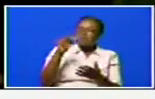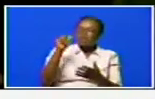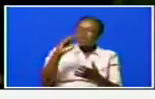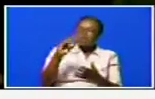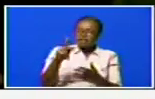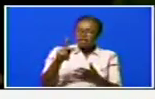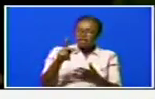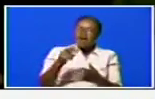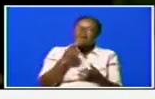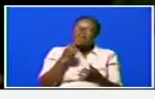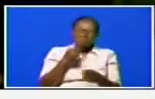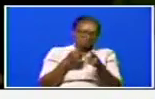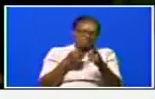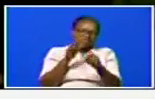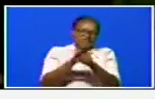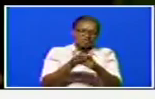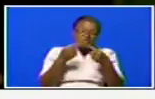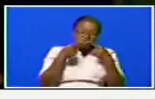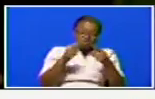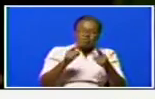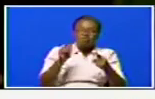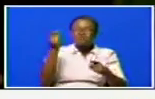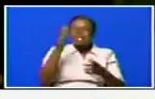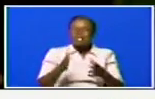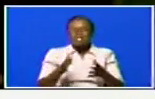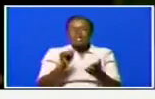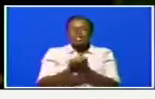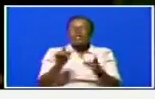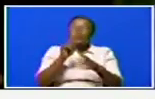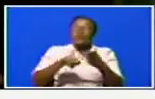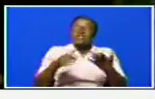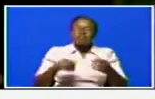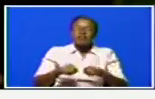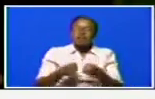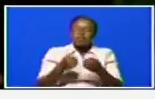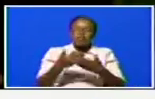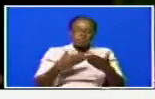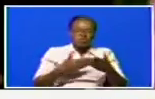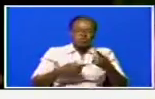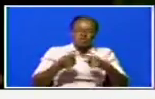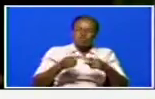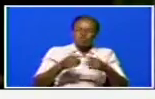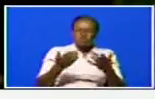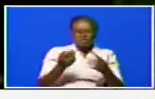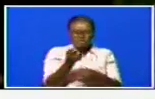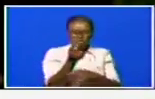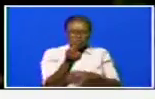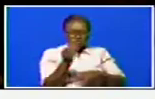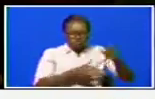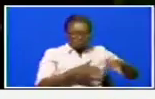sana ni kwamba tuwafahamishe wa Kenya kila kinachoendelea kabla kuingia katika meza hii studio ndogo ya